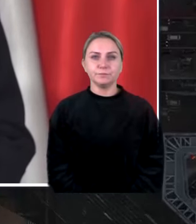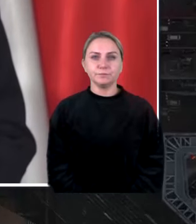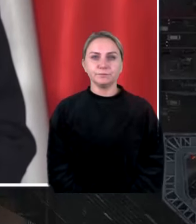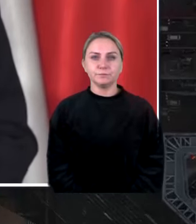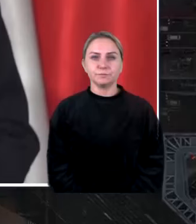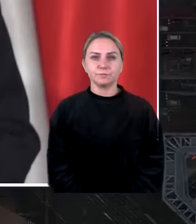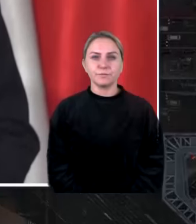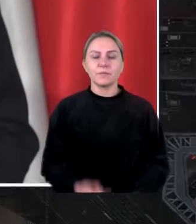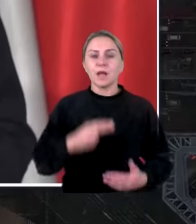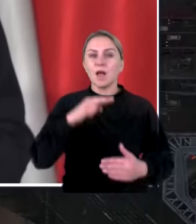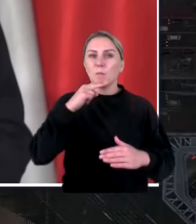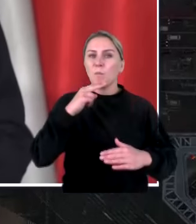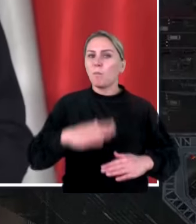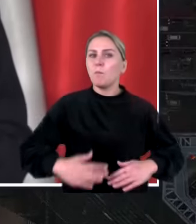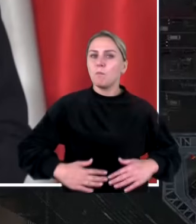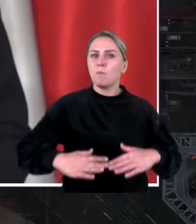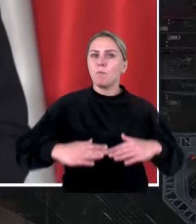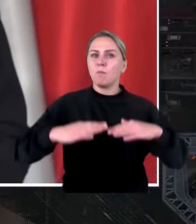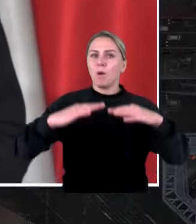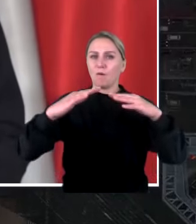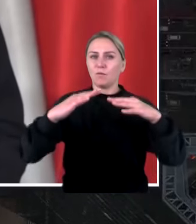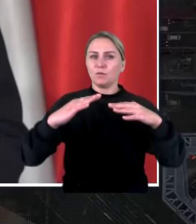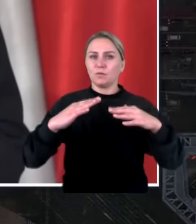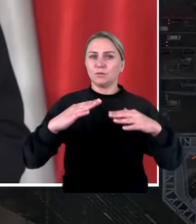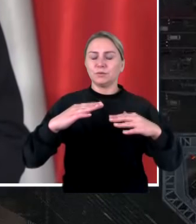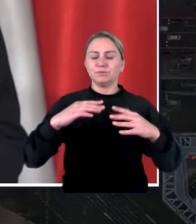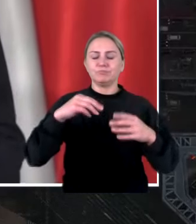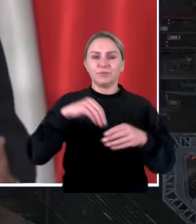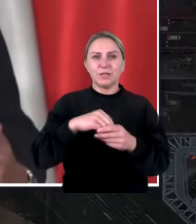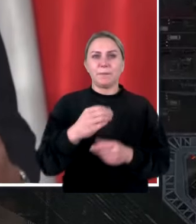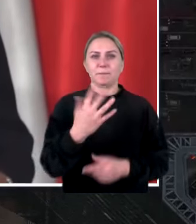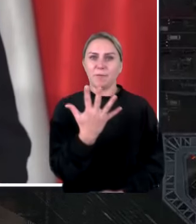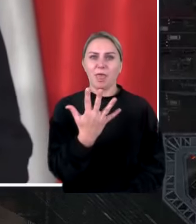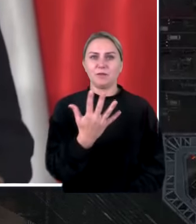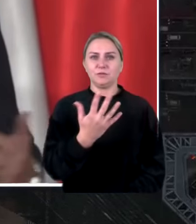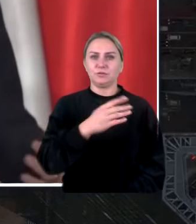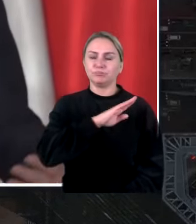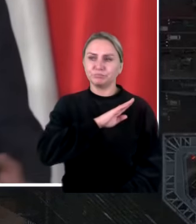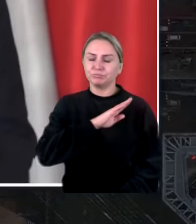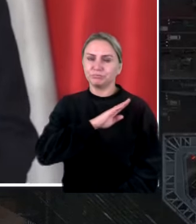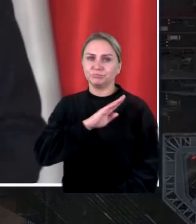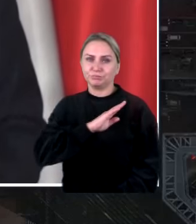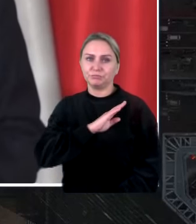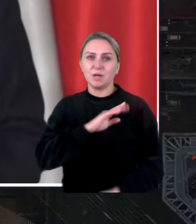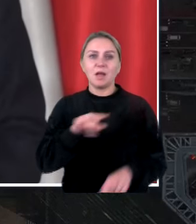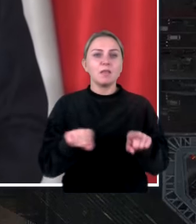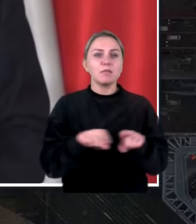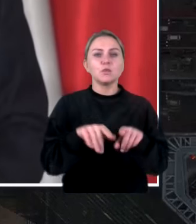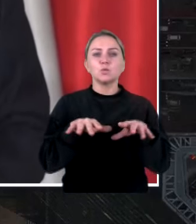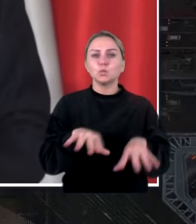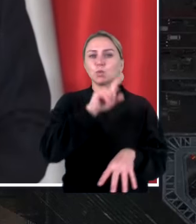powódź zabrała 5 ofiar. Wiele osób straciło swoje domy, swoje